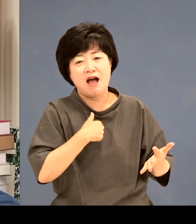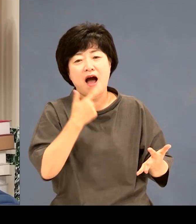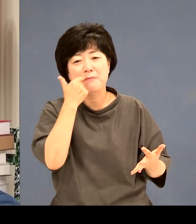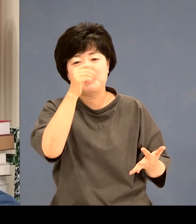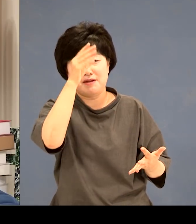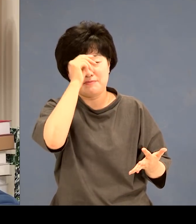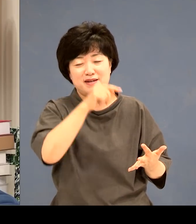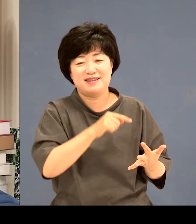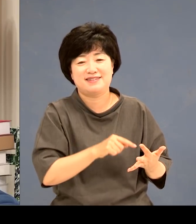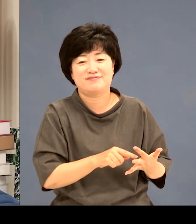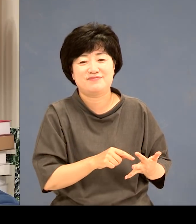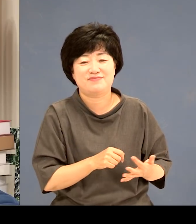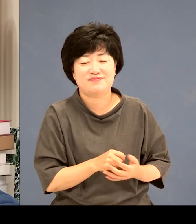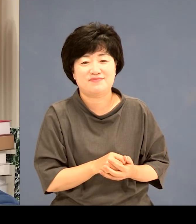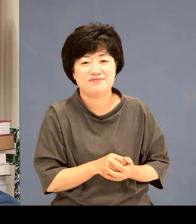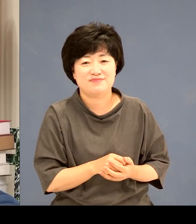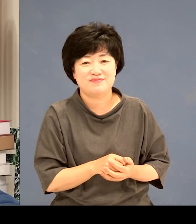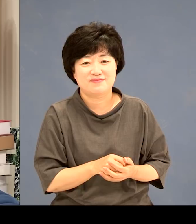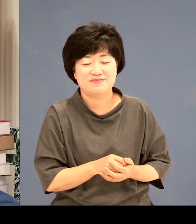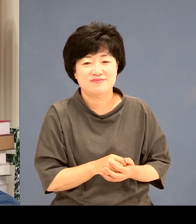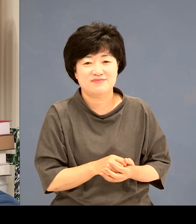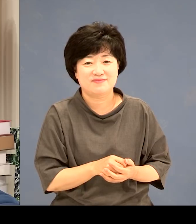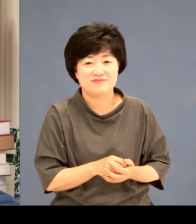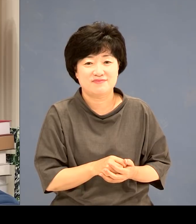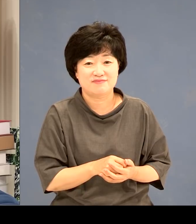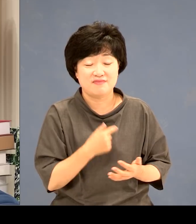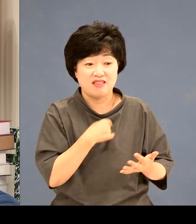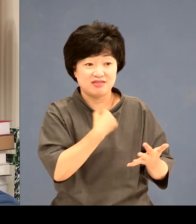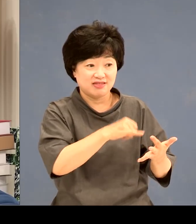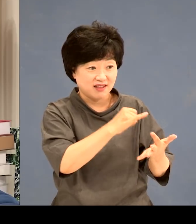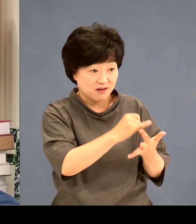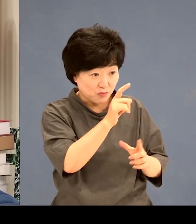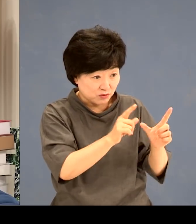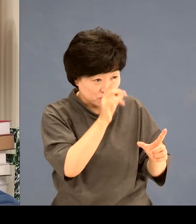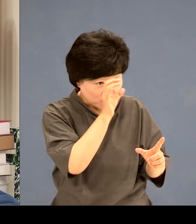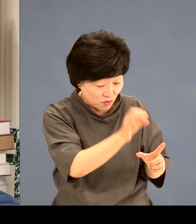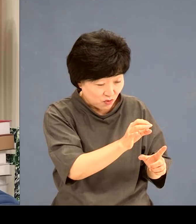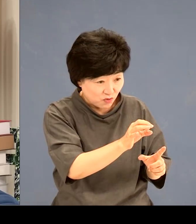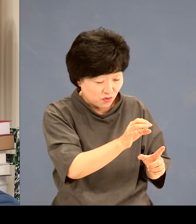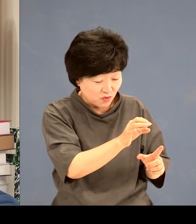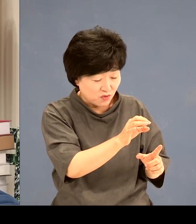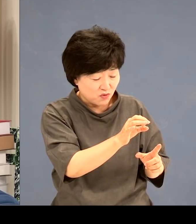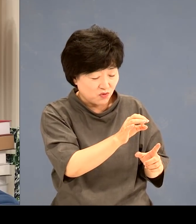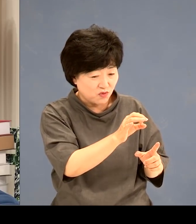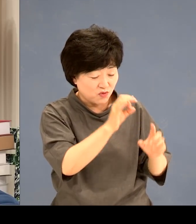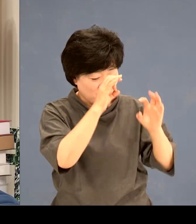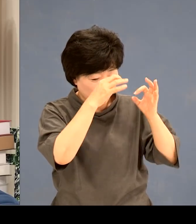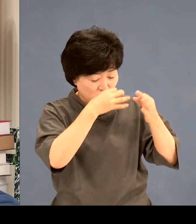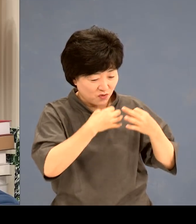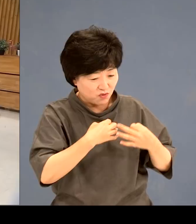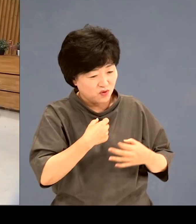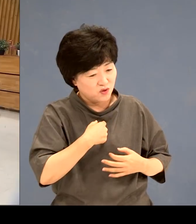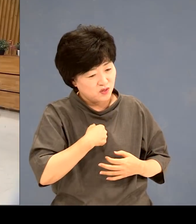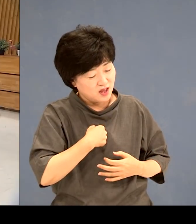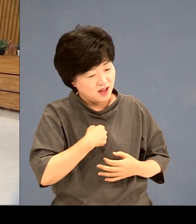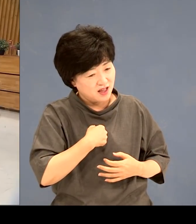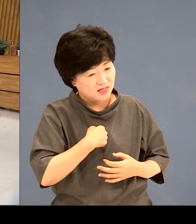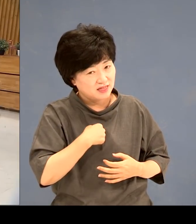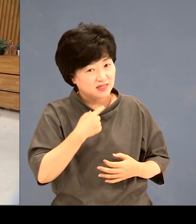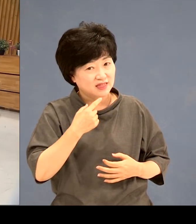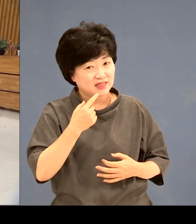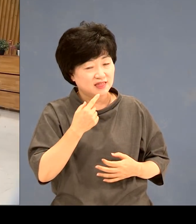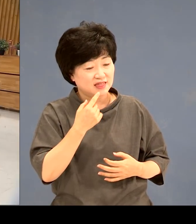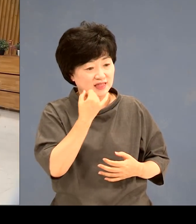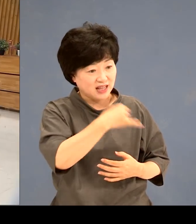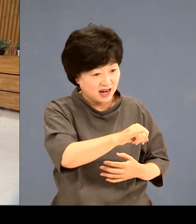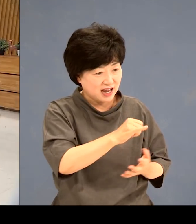욕심도 많고 열정도 있고 목표가 이제 너무 분명해서 열심히 있는데 고집이 세요. 그래서